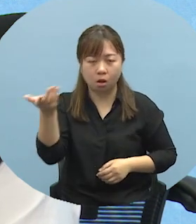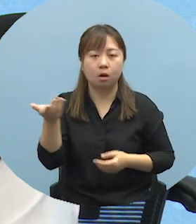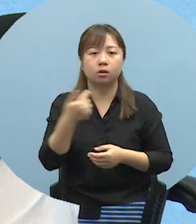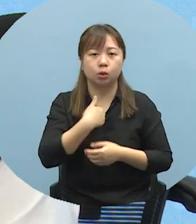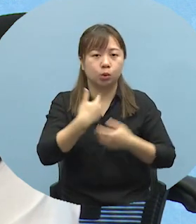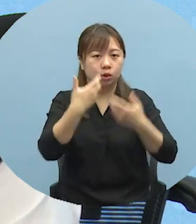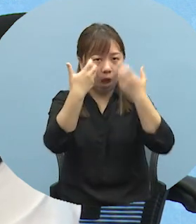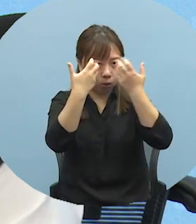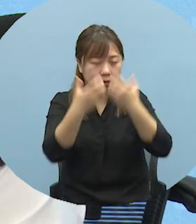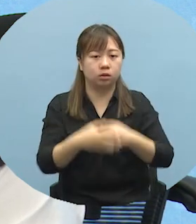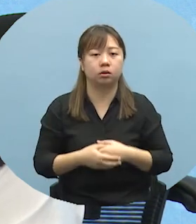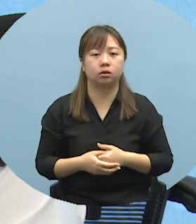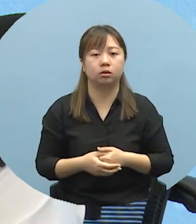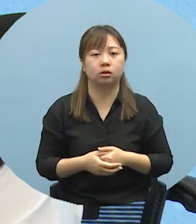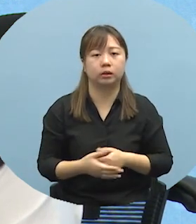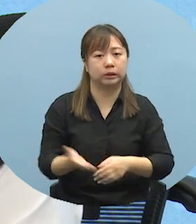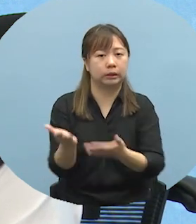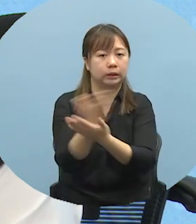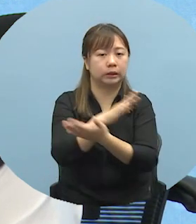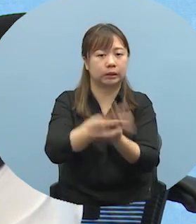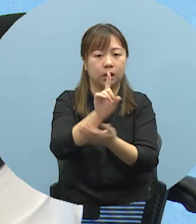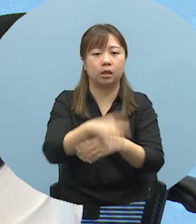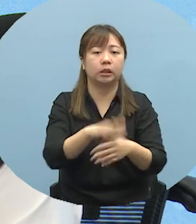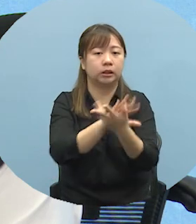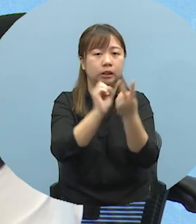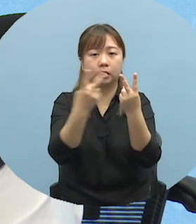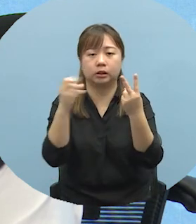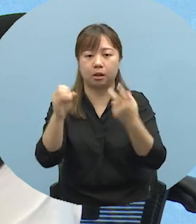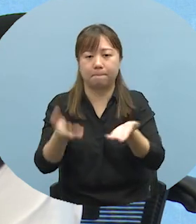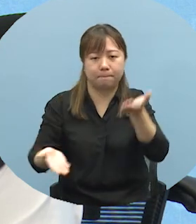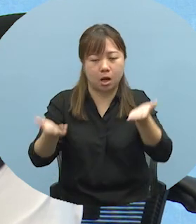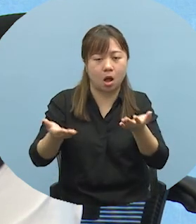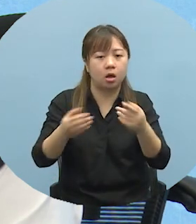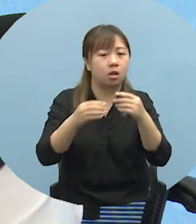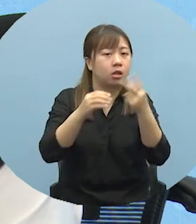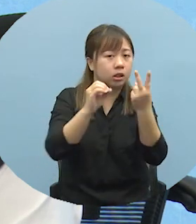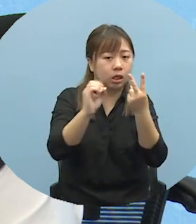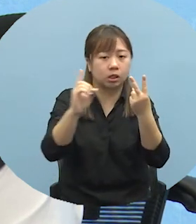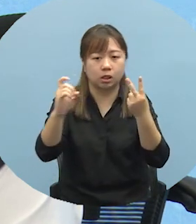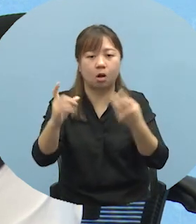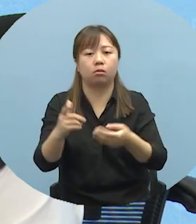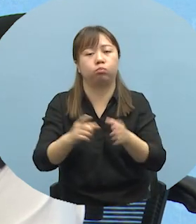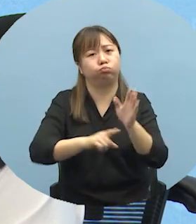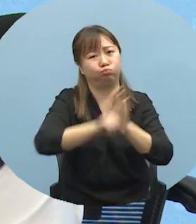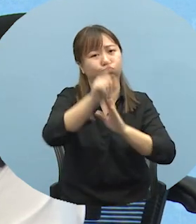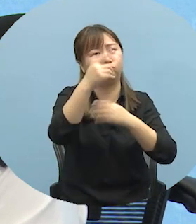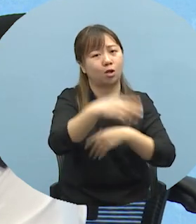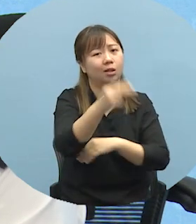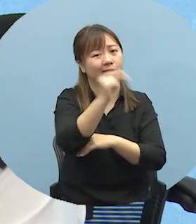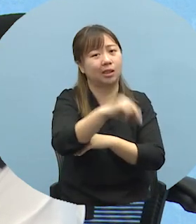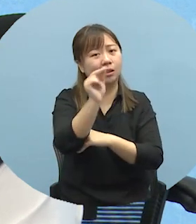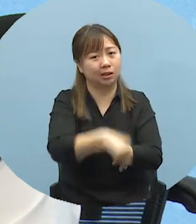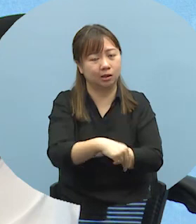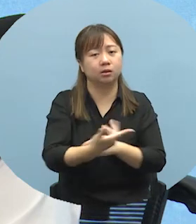一下，之前一年咧，即係2020年咧，比對2019年咧，亦都升咗咧超過7,000